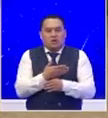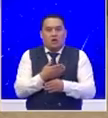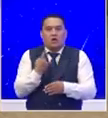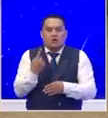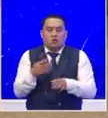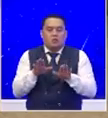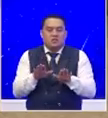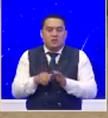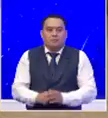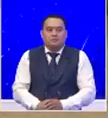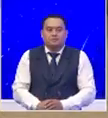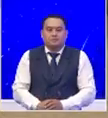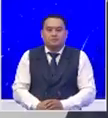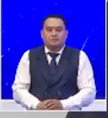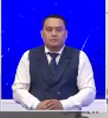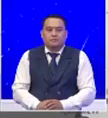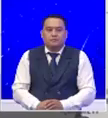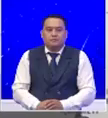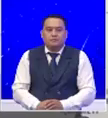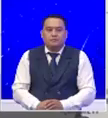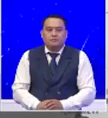кроме 1 пункта.